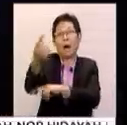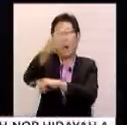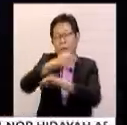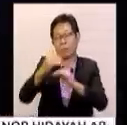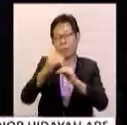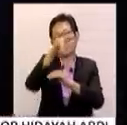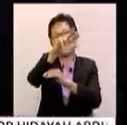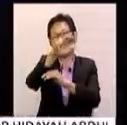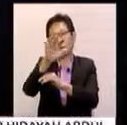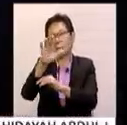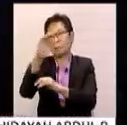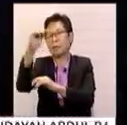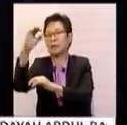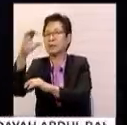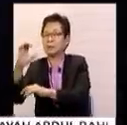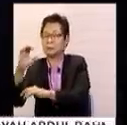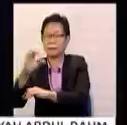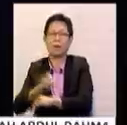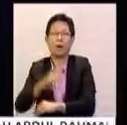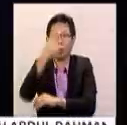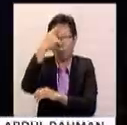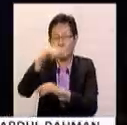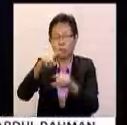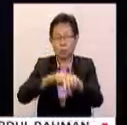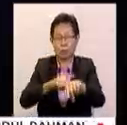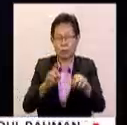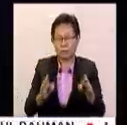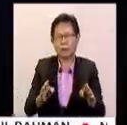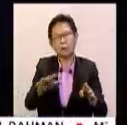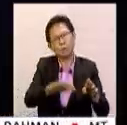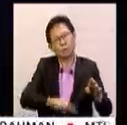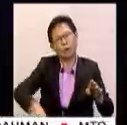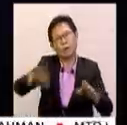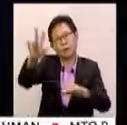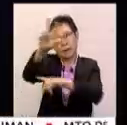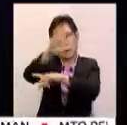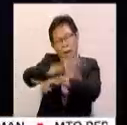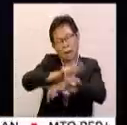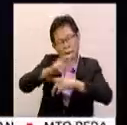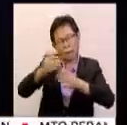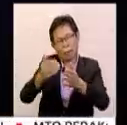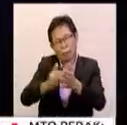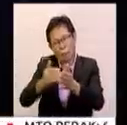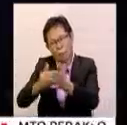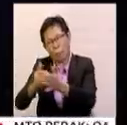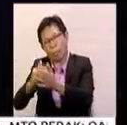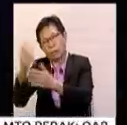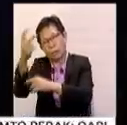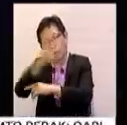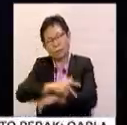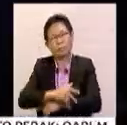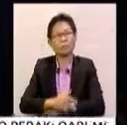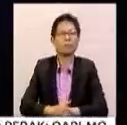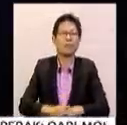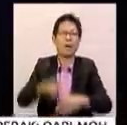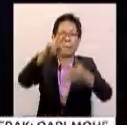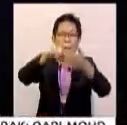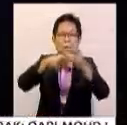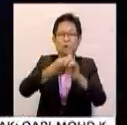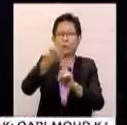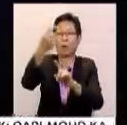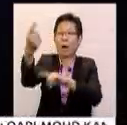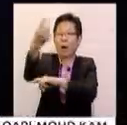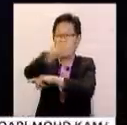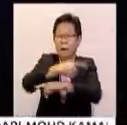melebihi 35°cus untuk tempoh sekurang-kurangnya 3 hari berturut-turut Berikut merupakan bacaan suhu